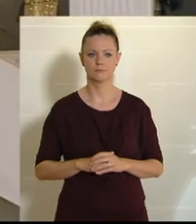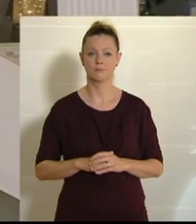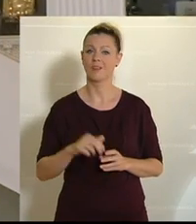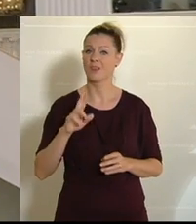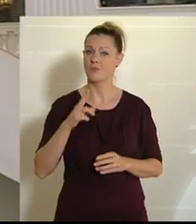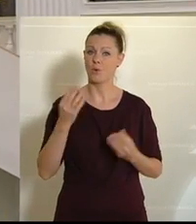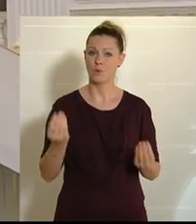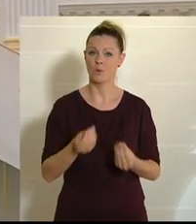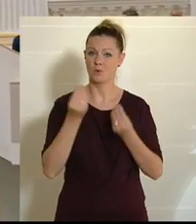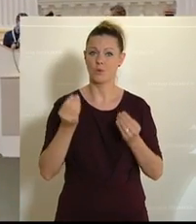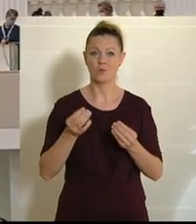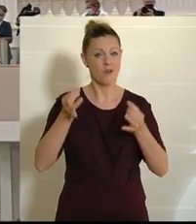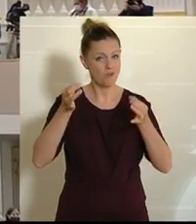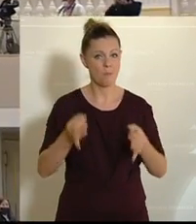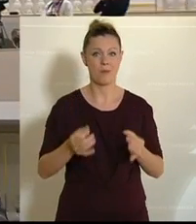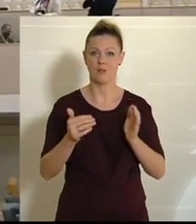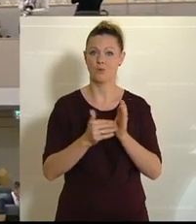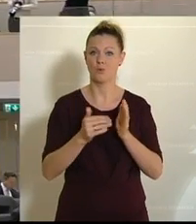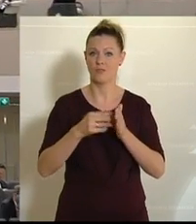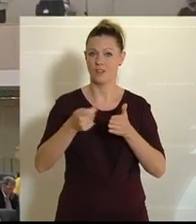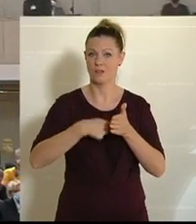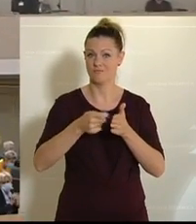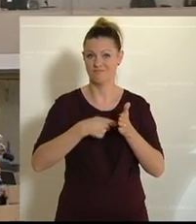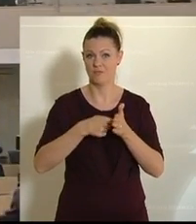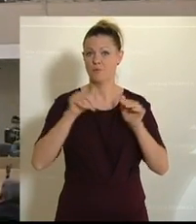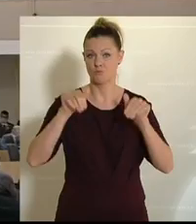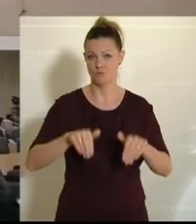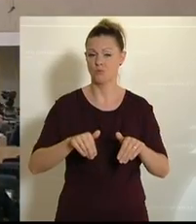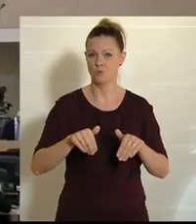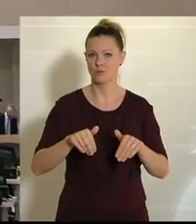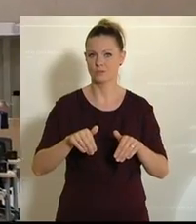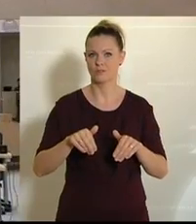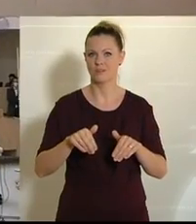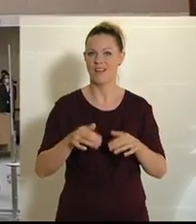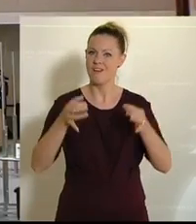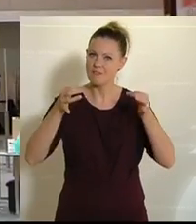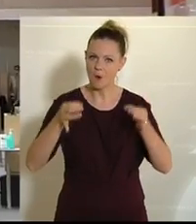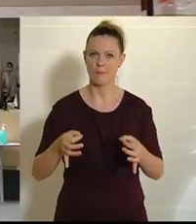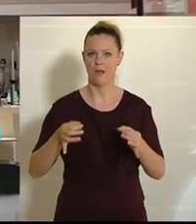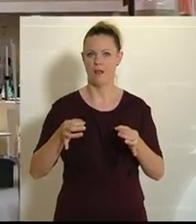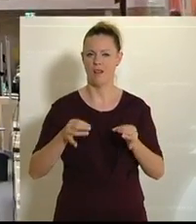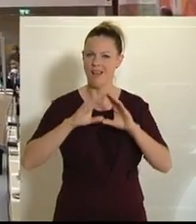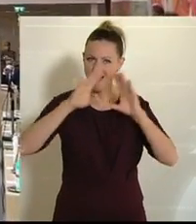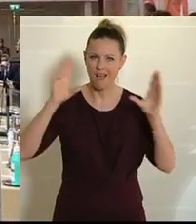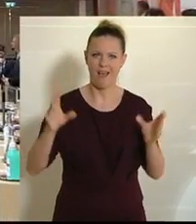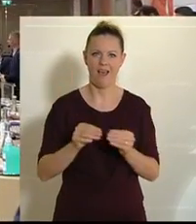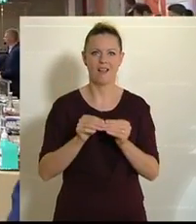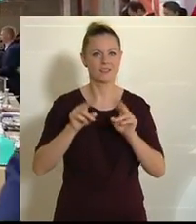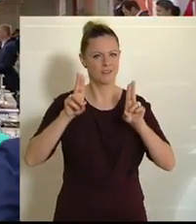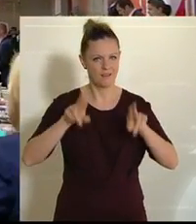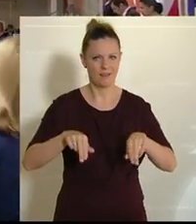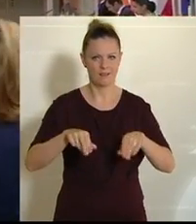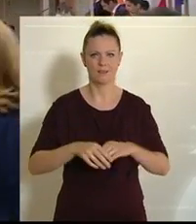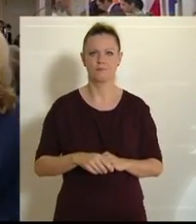weil es ganz einfach formell notwendig ist, diese Korrektur vorzunehmen, damit auch formell alles seine Richtigkeit